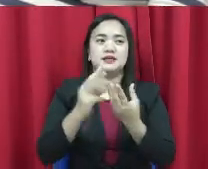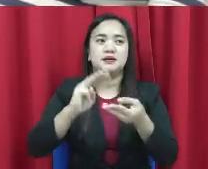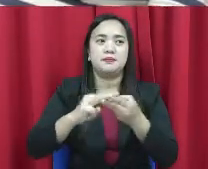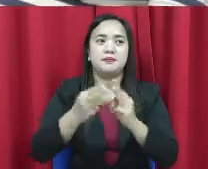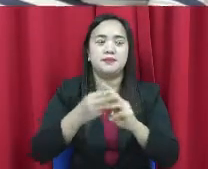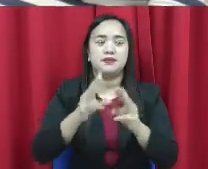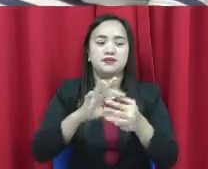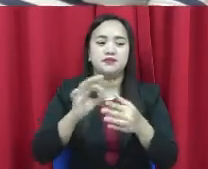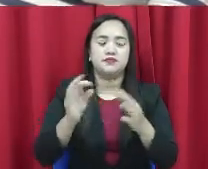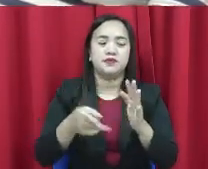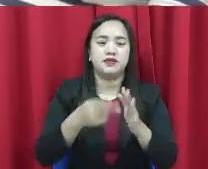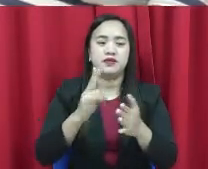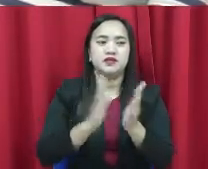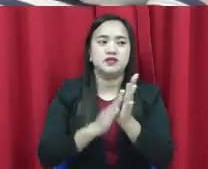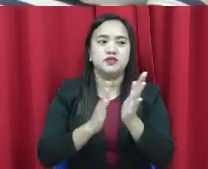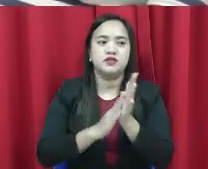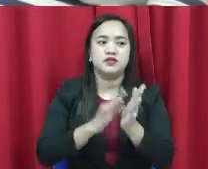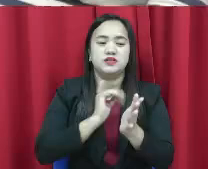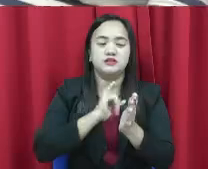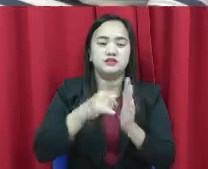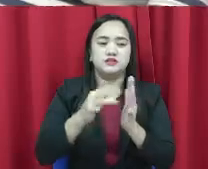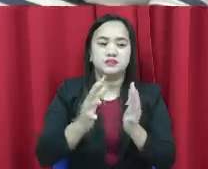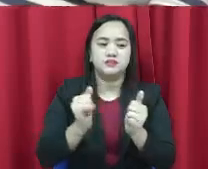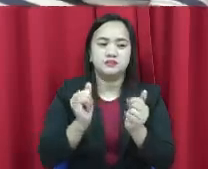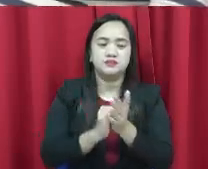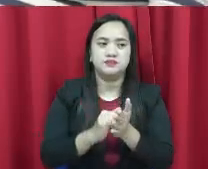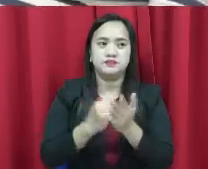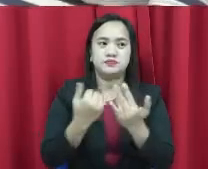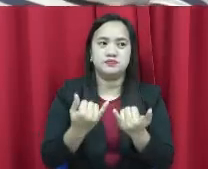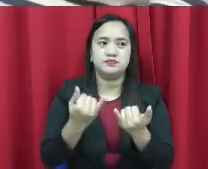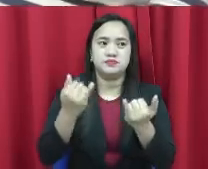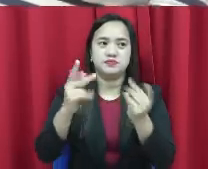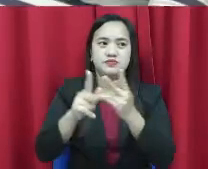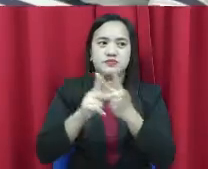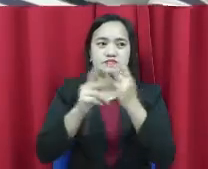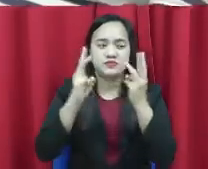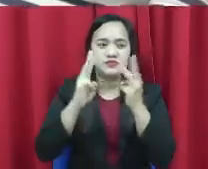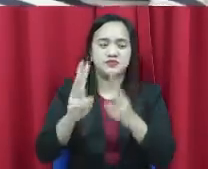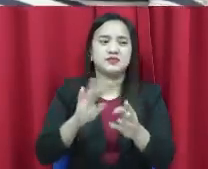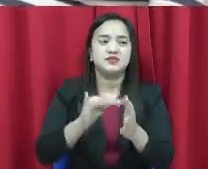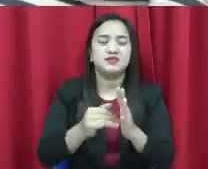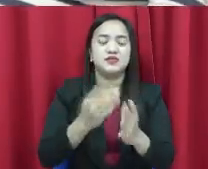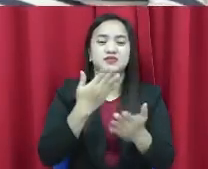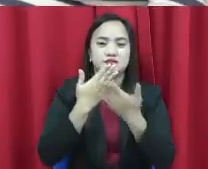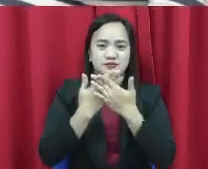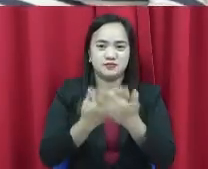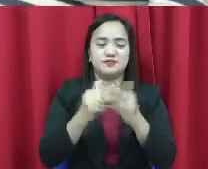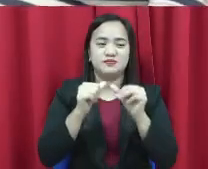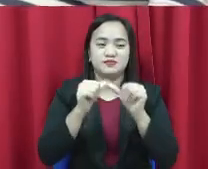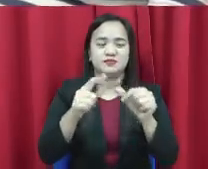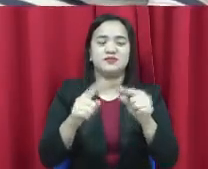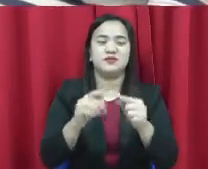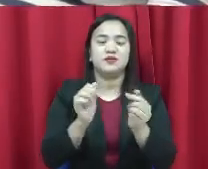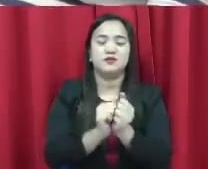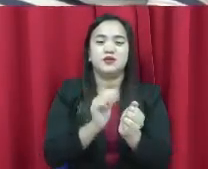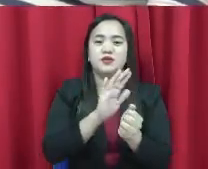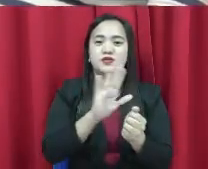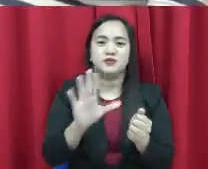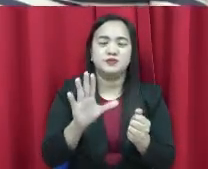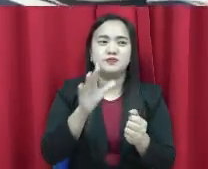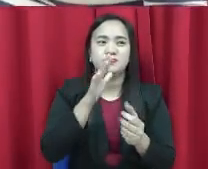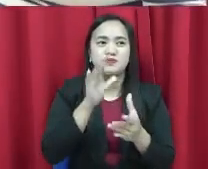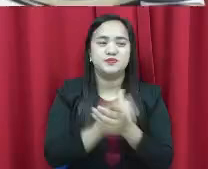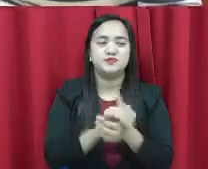ng high school at college may nakita rin ako dito naka-tune in kaya lang lalaki Okay lang yun Alright isama mo ang iyong asawa at ah